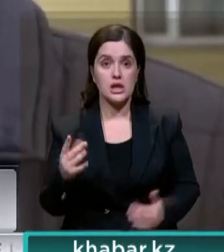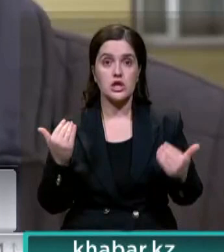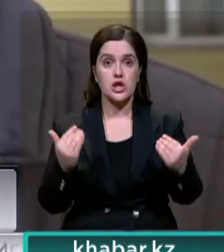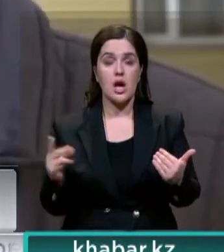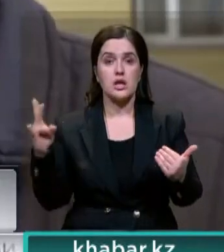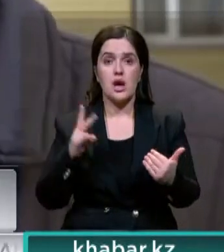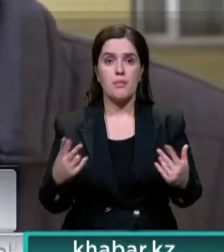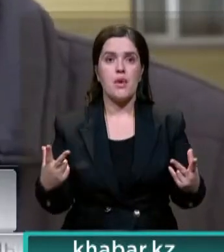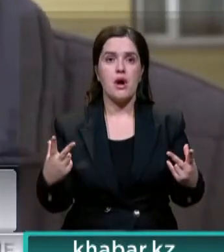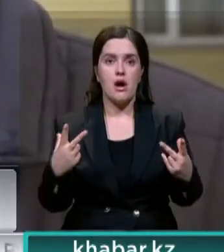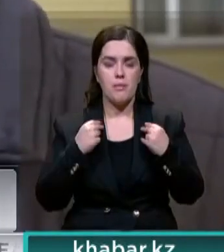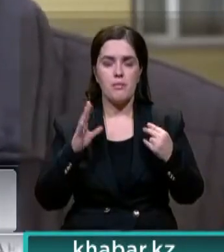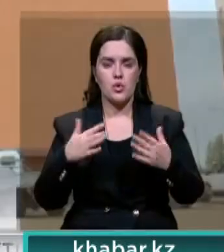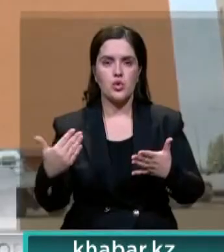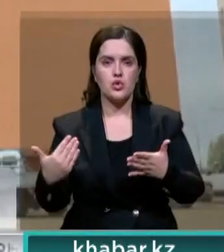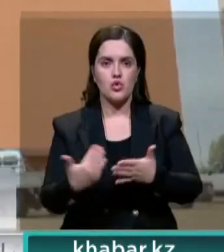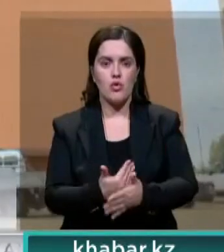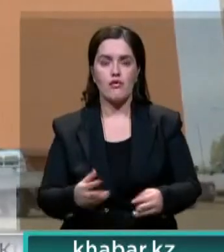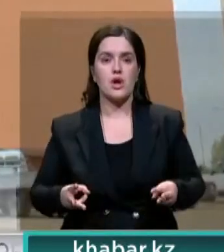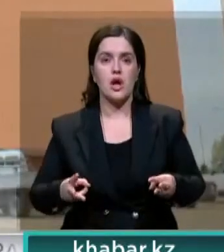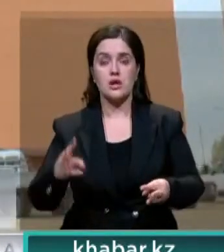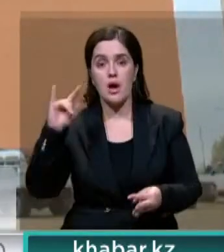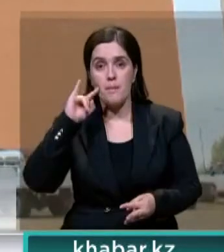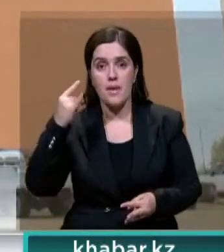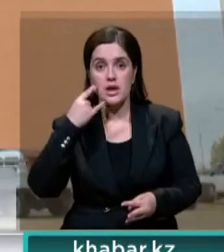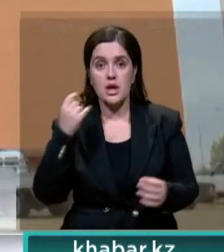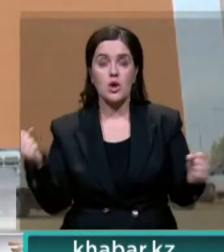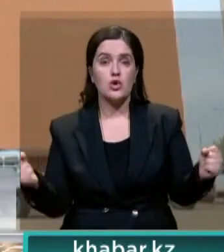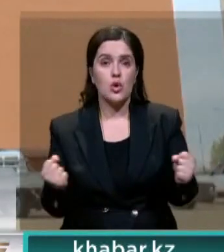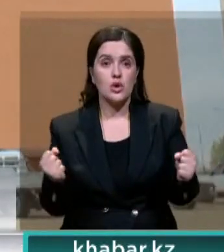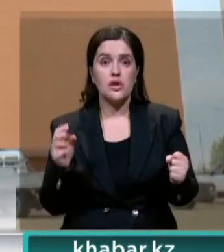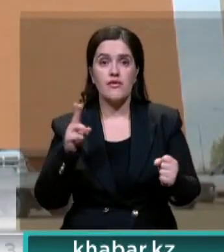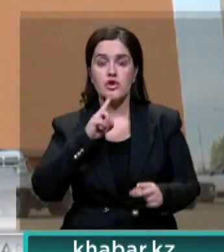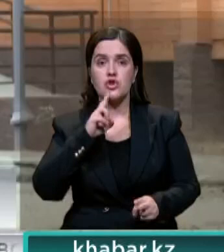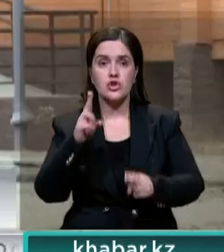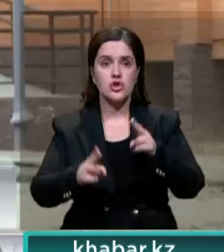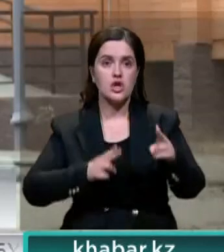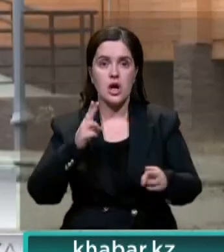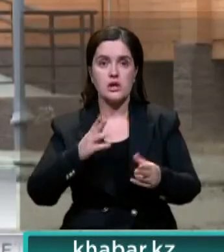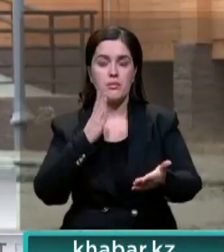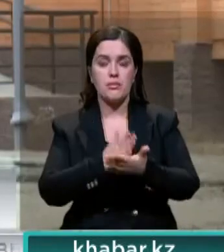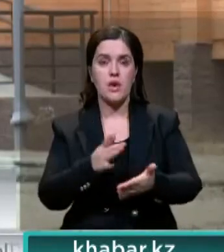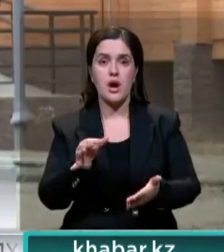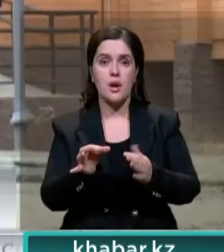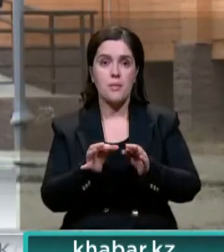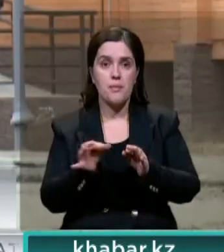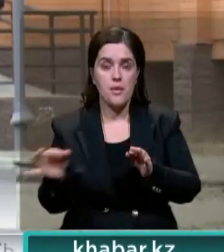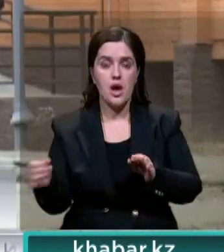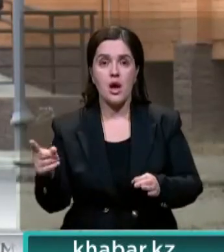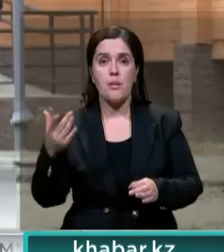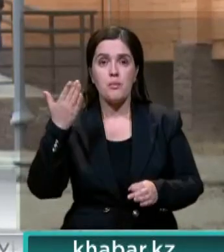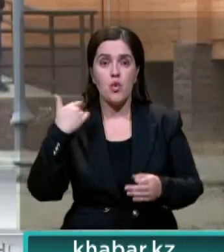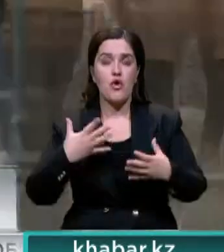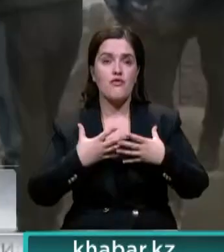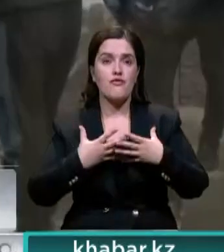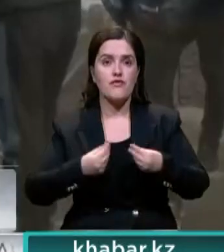ноябре обещают поставить новый котел. В Павлодаре на холод в квартирах жалуются жители целого микрорайона. В эти высотки они заехали прошлой весной.